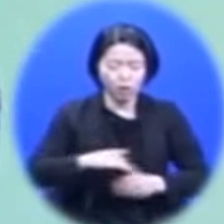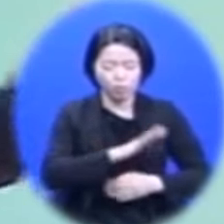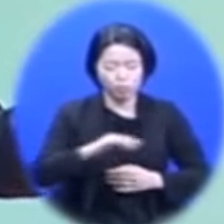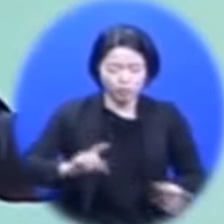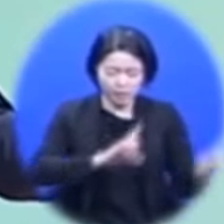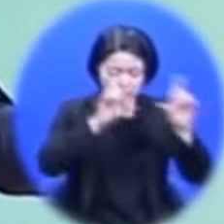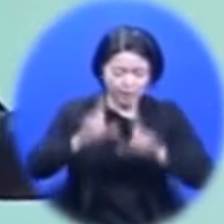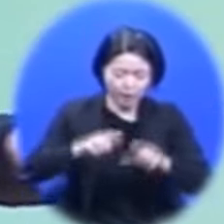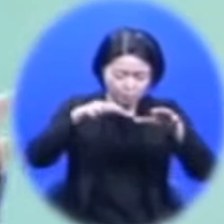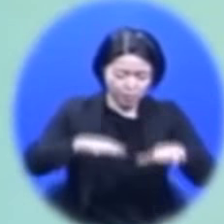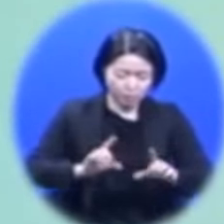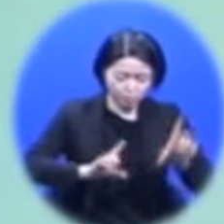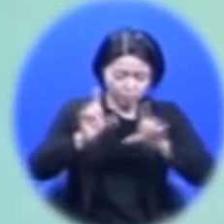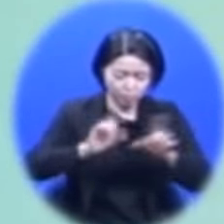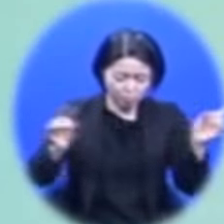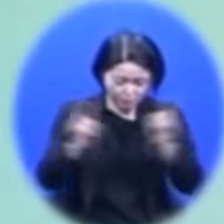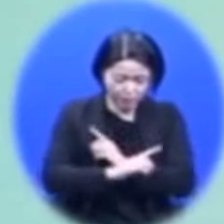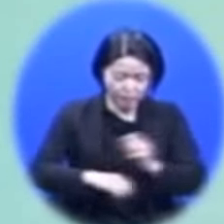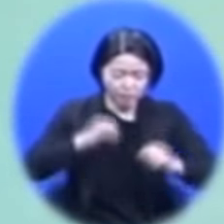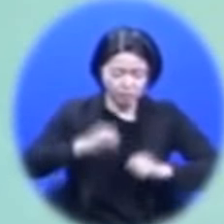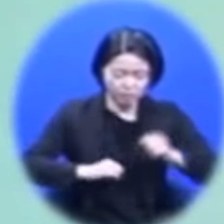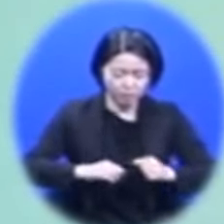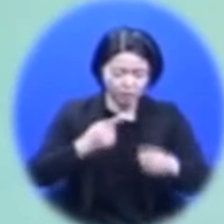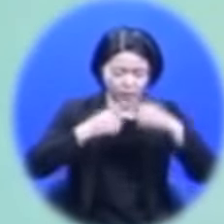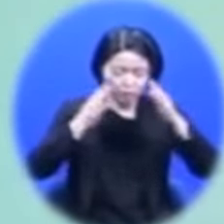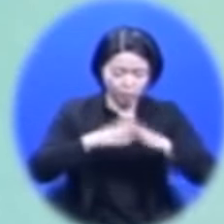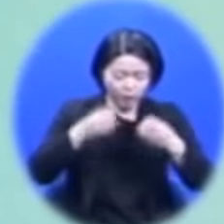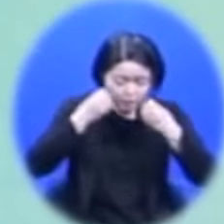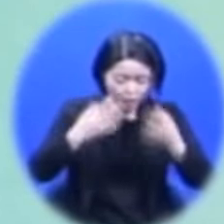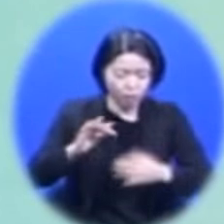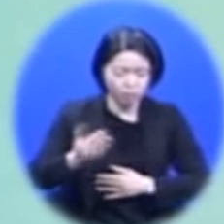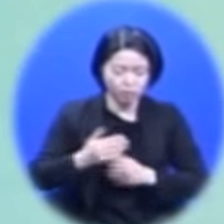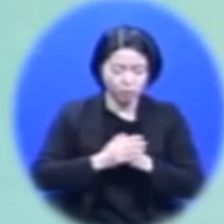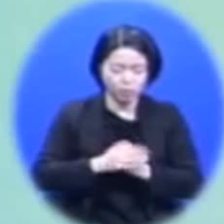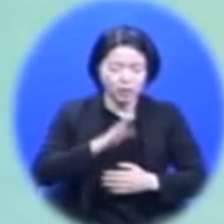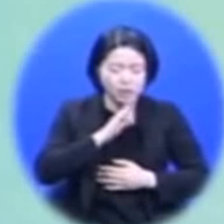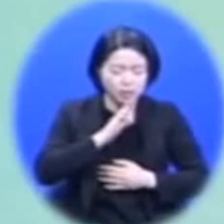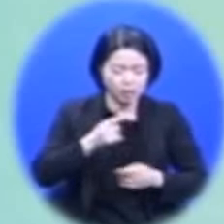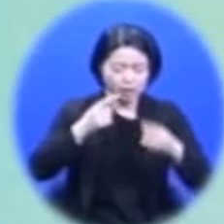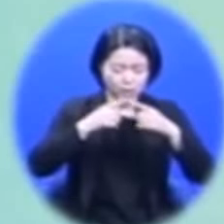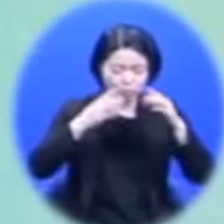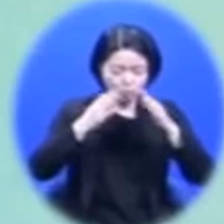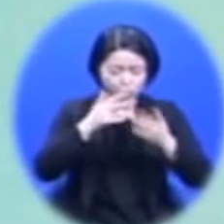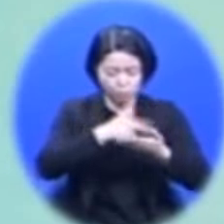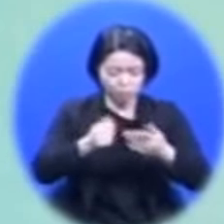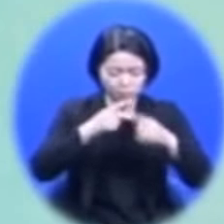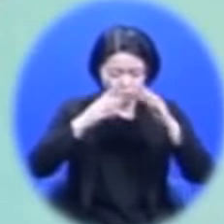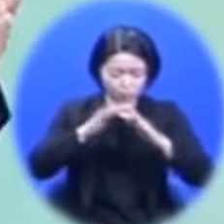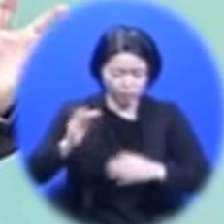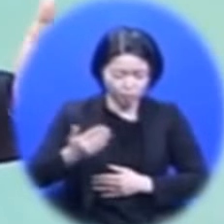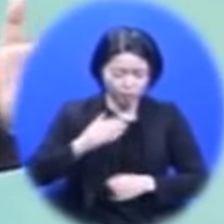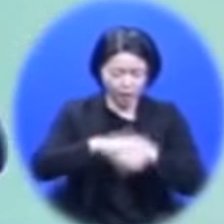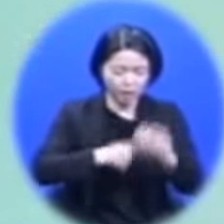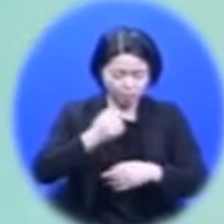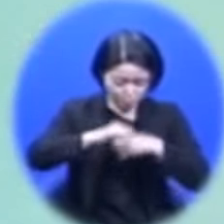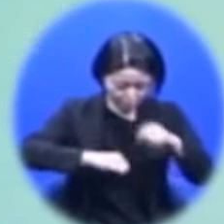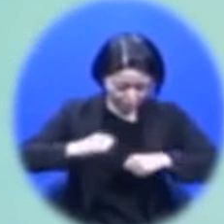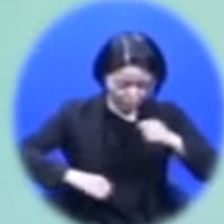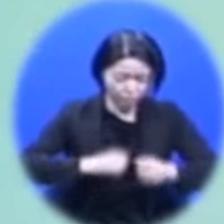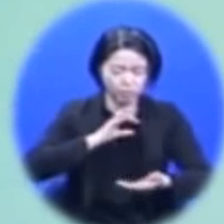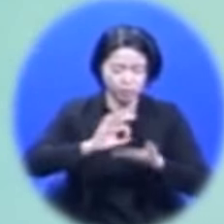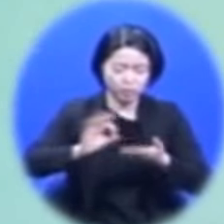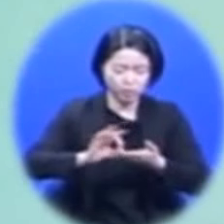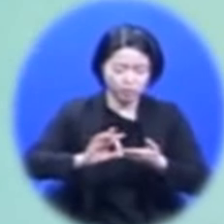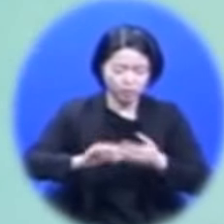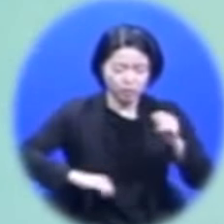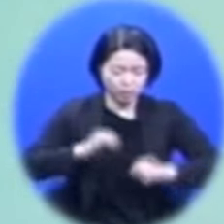삶의 현장이 바꿔지는 역사, 교회가 새로워지고 진정한 주님의 교회가 되고 하나님이 마음껏 쓰시고 역사하시는